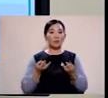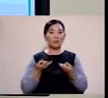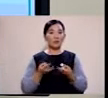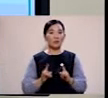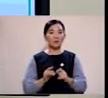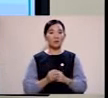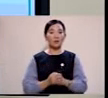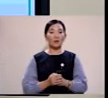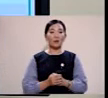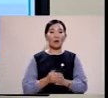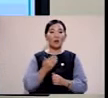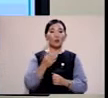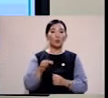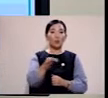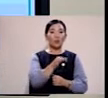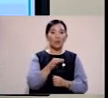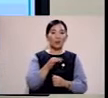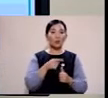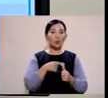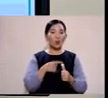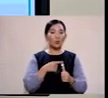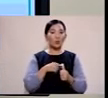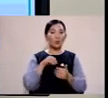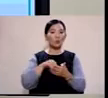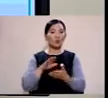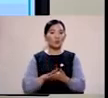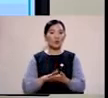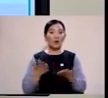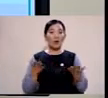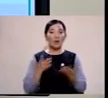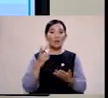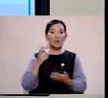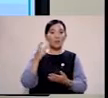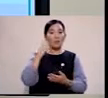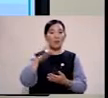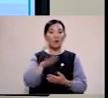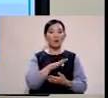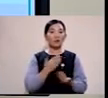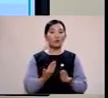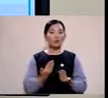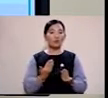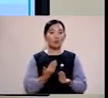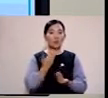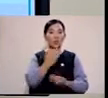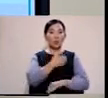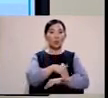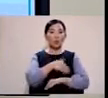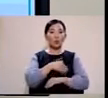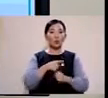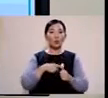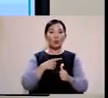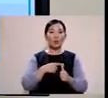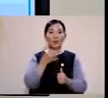tug'ilgansiz? Tumaningiz nomini ko'rsating. Qaysi mahallada yashaysiz? Ko'changizni nomini